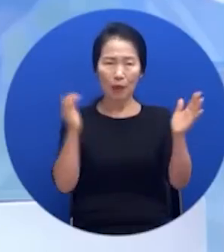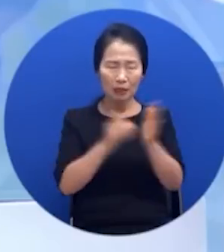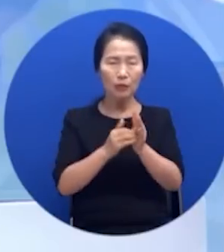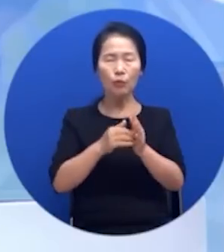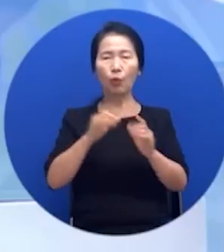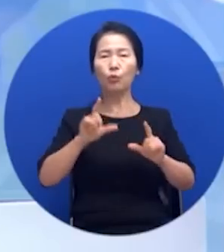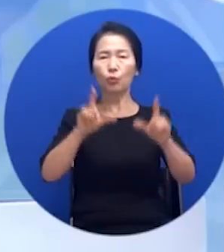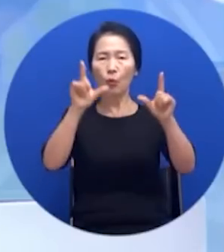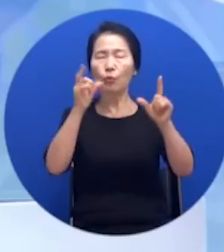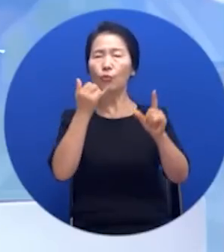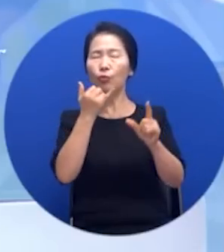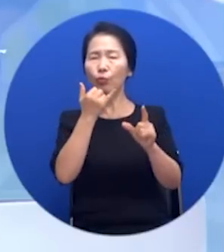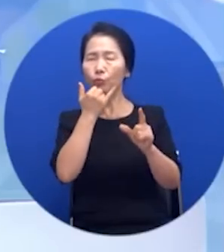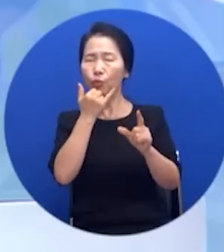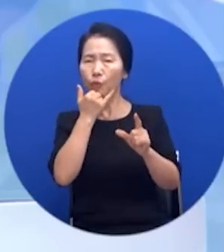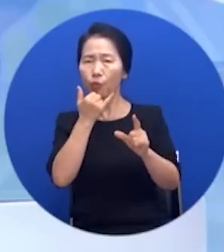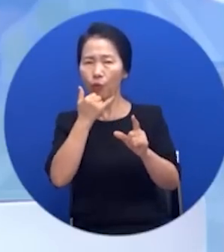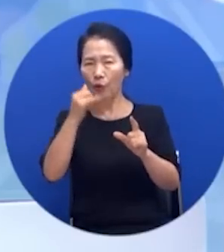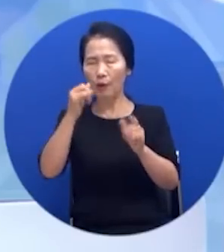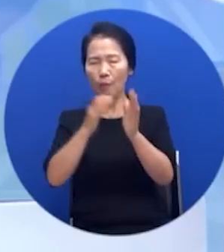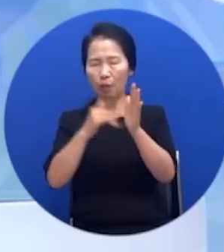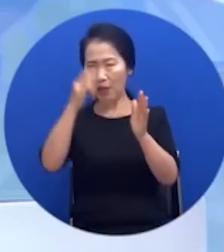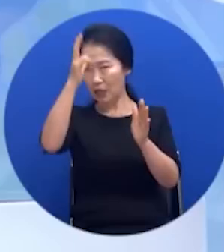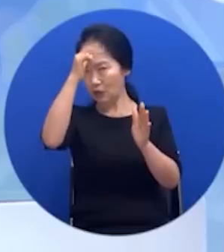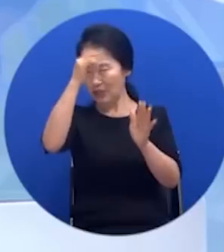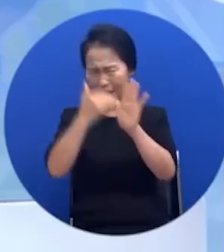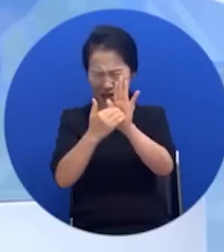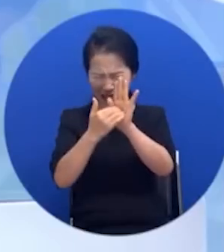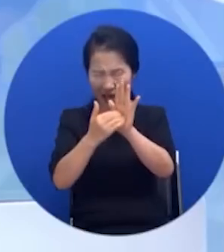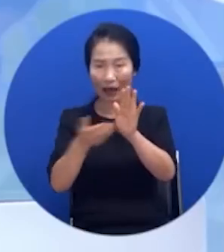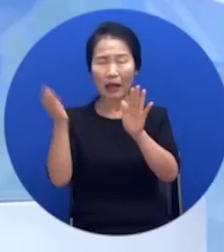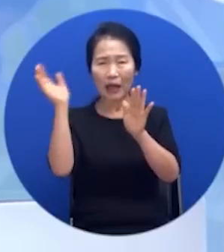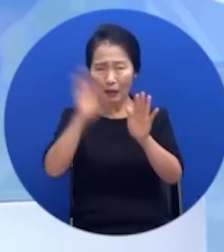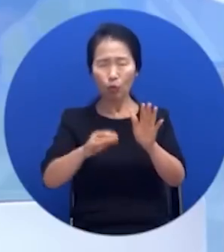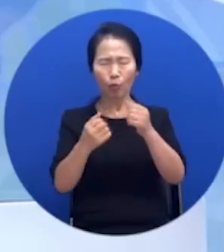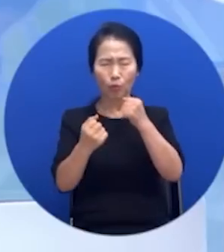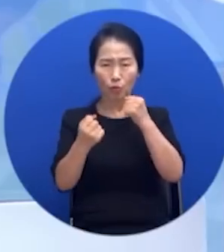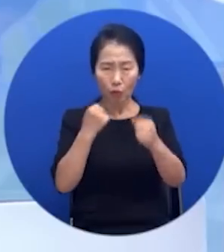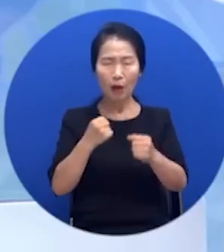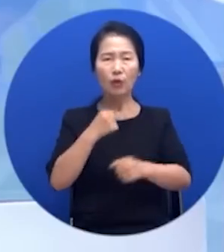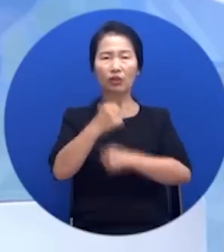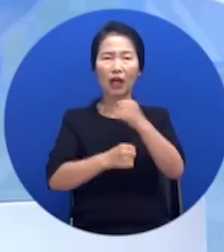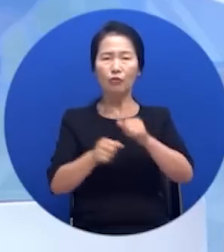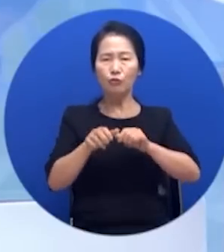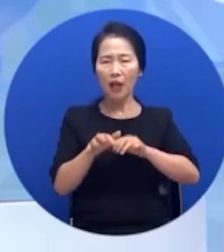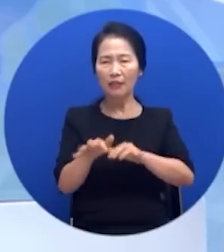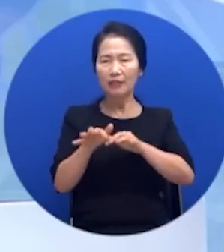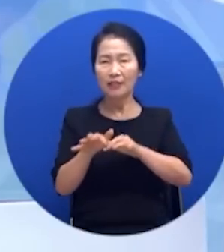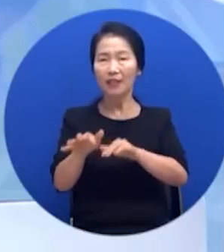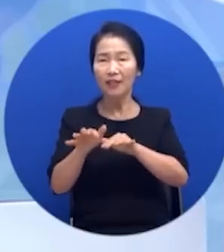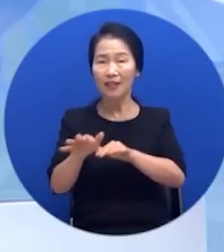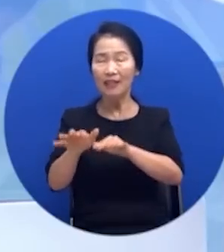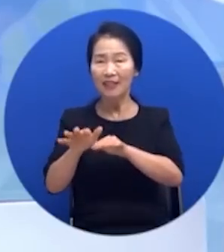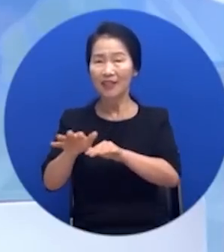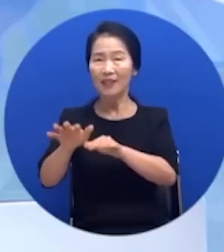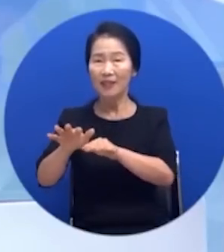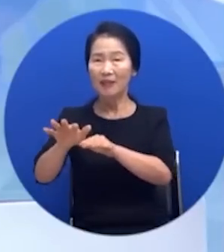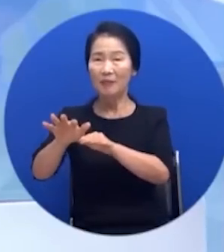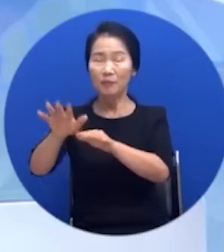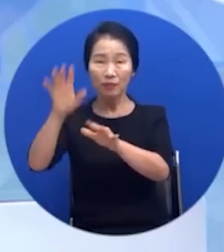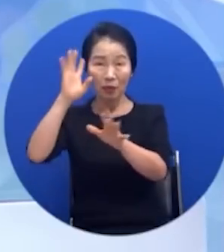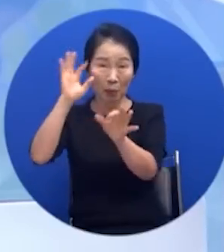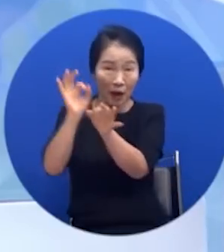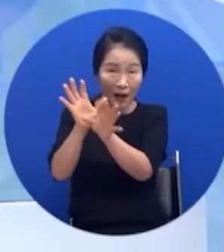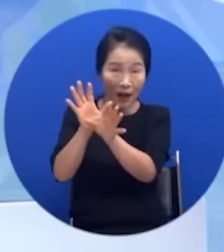비밀경찰에 그 제지에도 불구하고 자유의 행진을 계속해 갑니다. 이들의 자유의 행진이